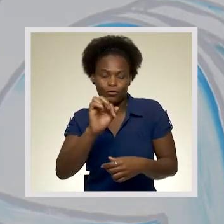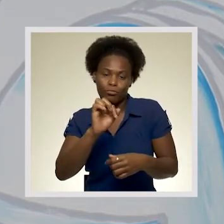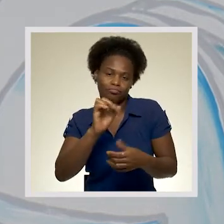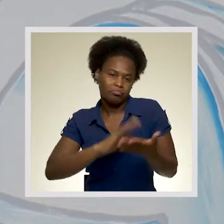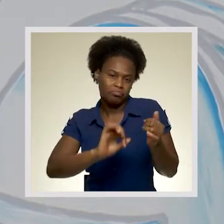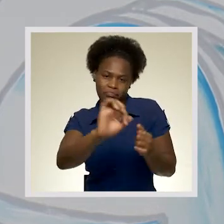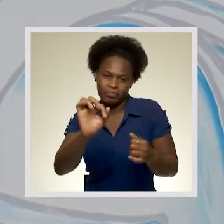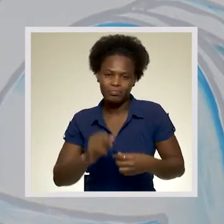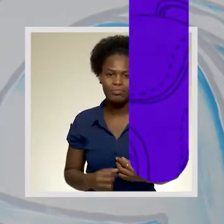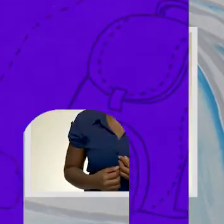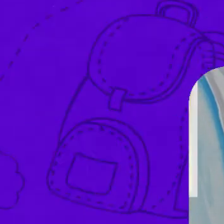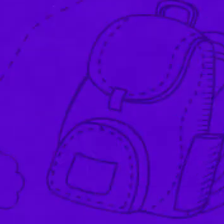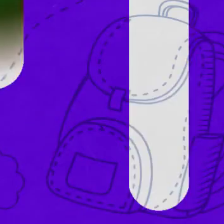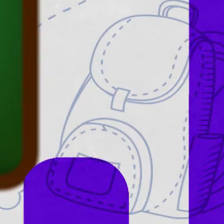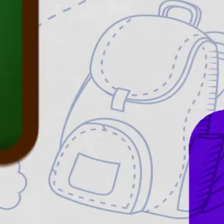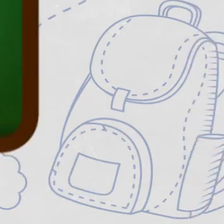chers.